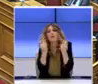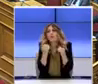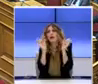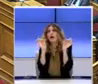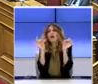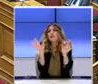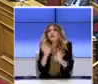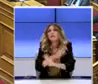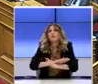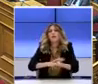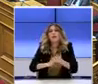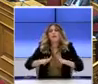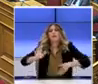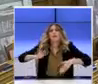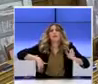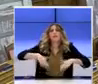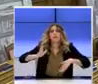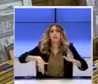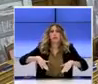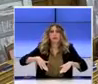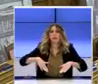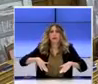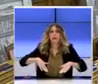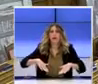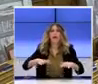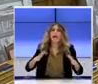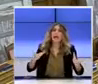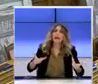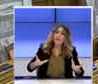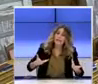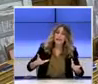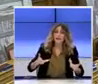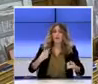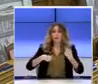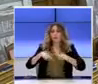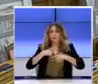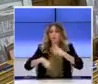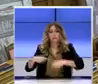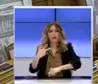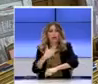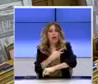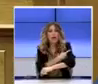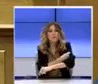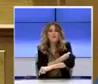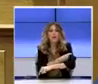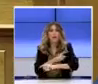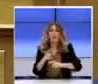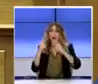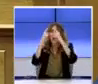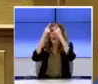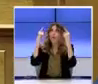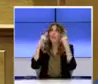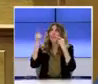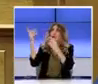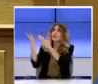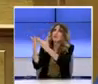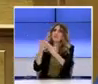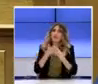ότι με το εμβόλιο, με το καλοκαίρι που θα έρθει, με τη βοήθεια του Θεού, το κακό θα